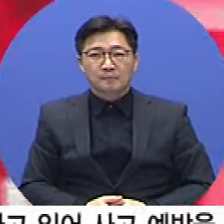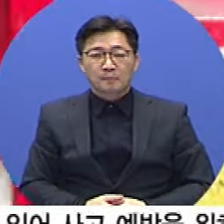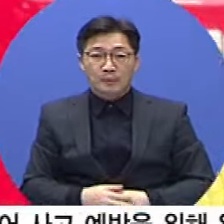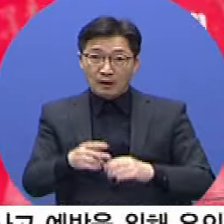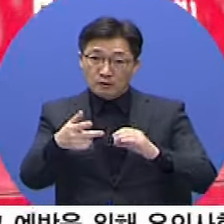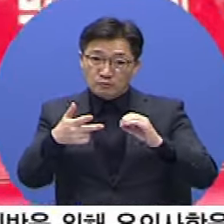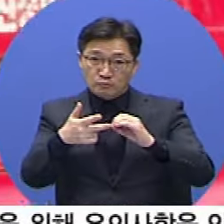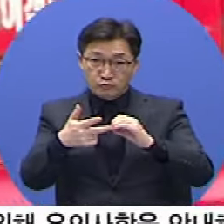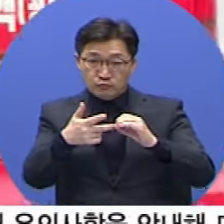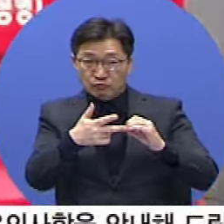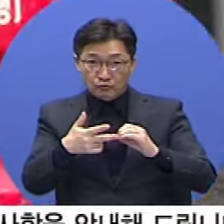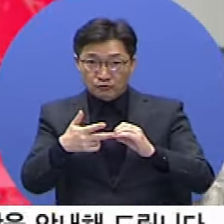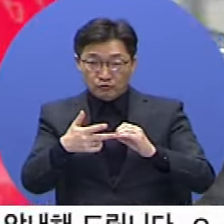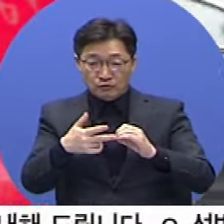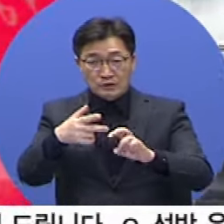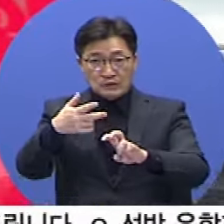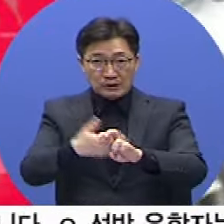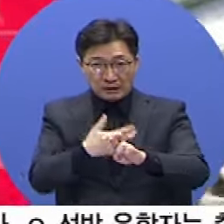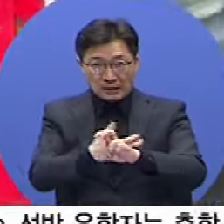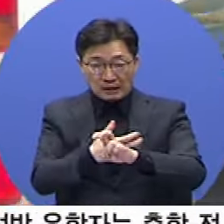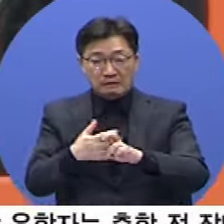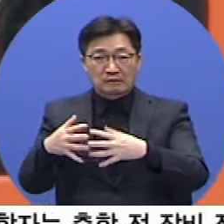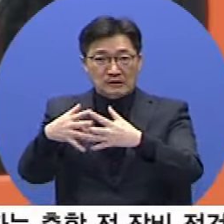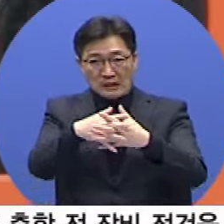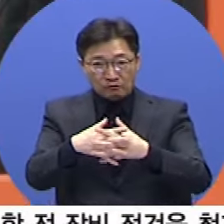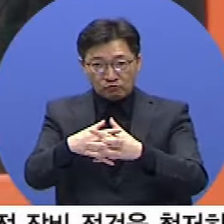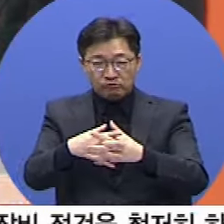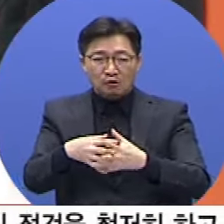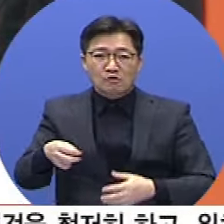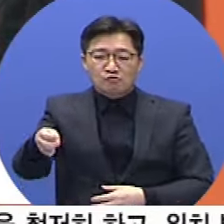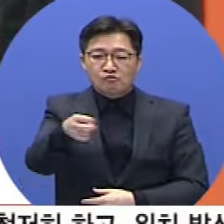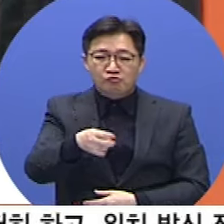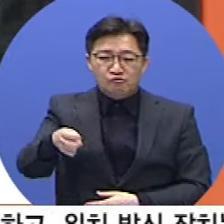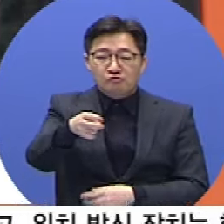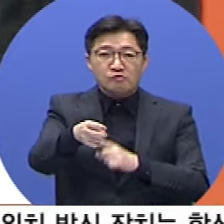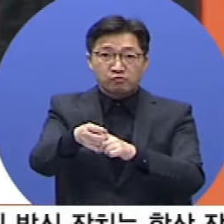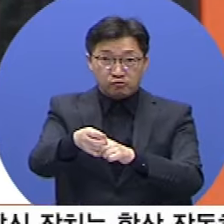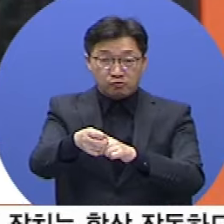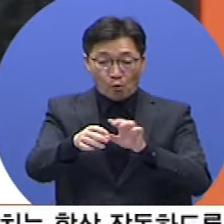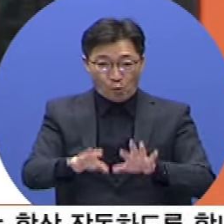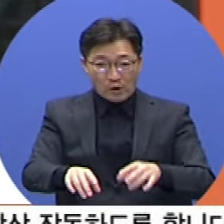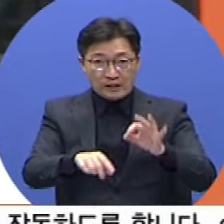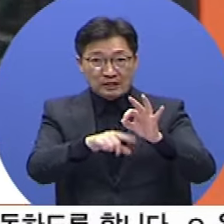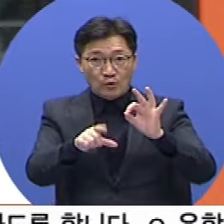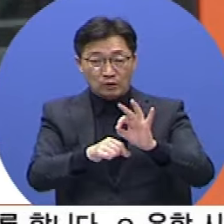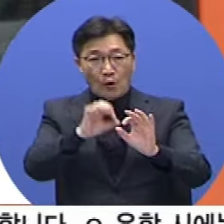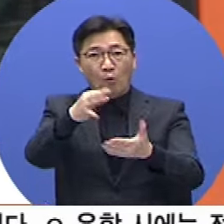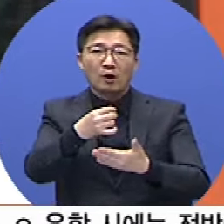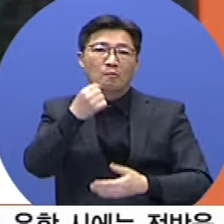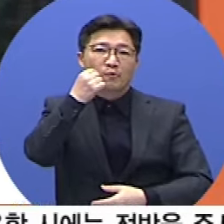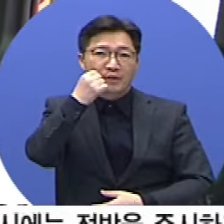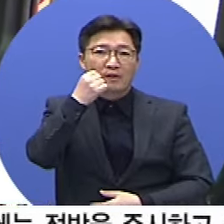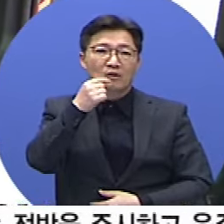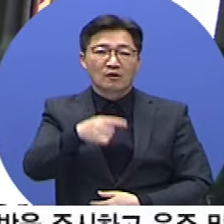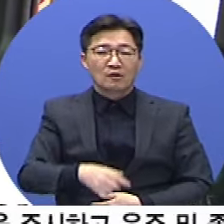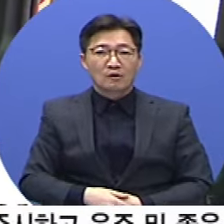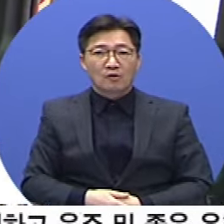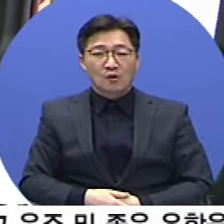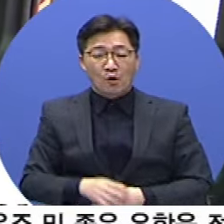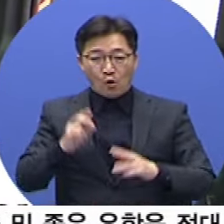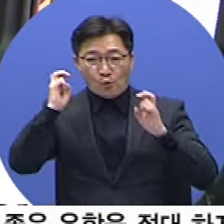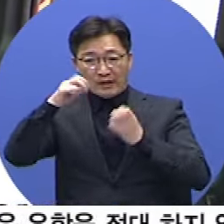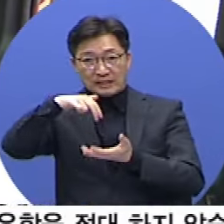무주 지난 장수 지역을 운행하고 있는 무진장 여객. 이 회사 직원들은 이달 월급을 받지 못하고 있습니다.